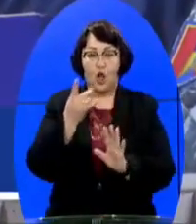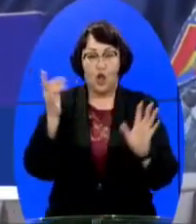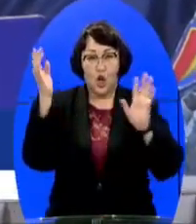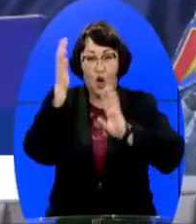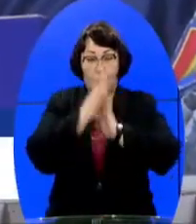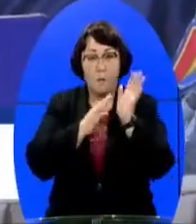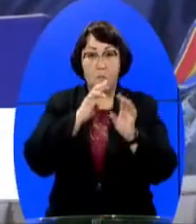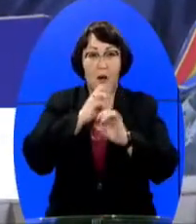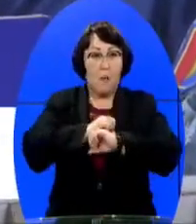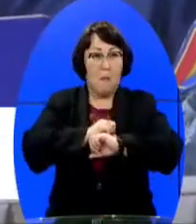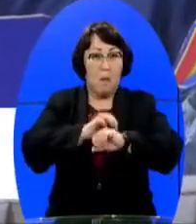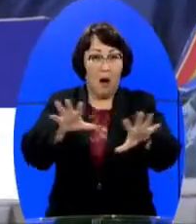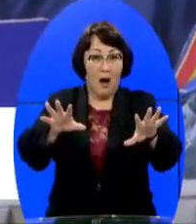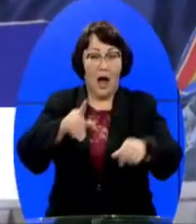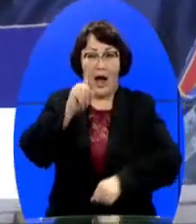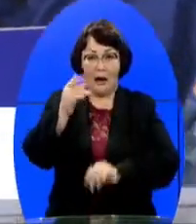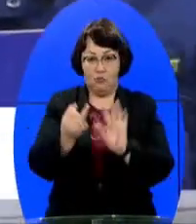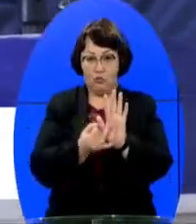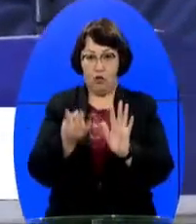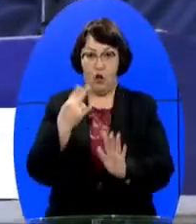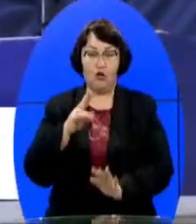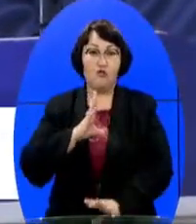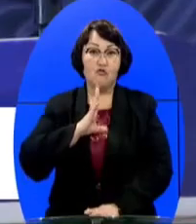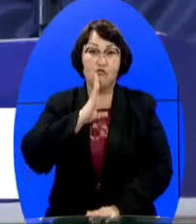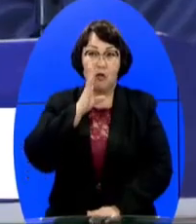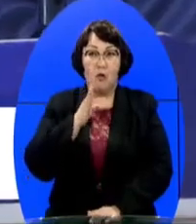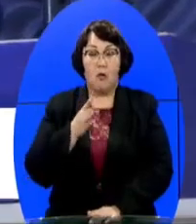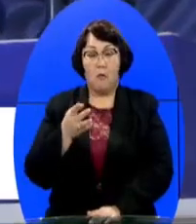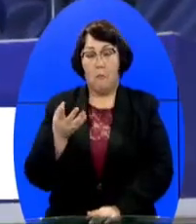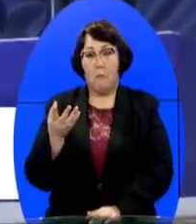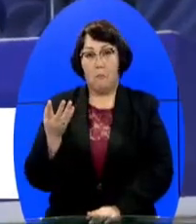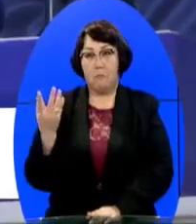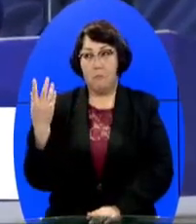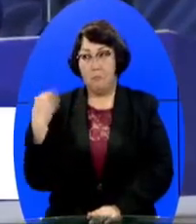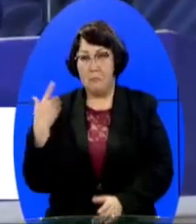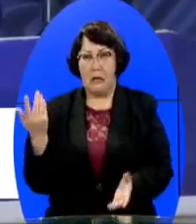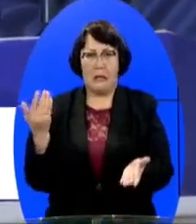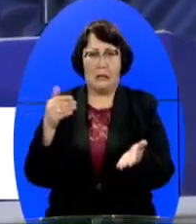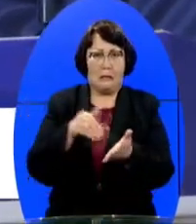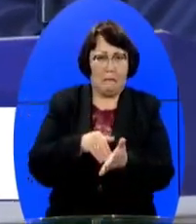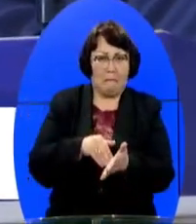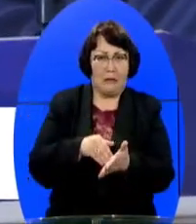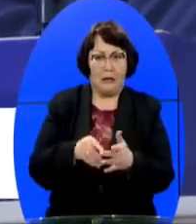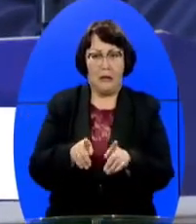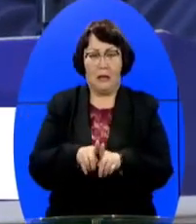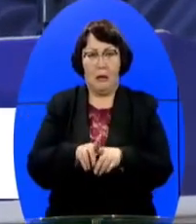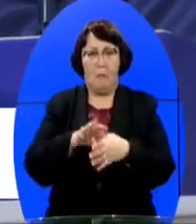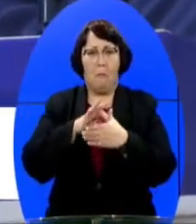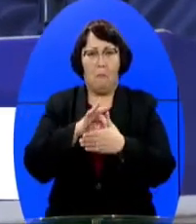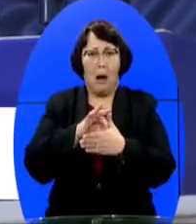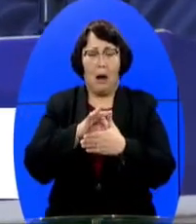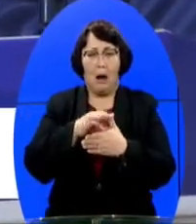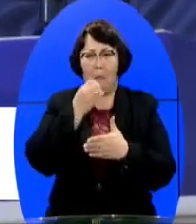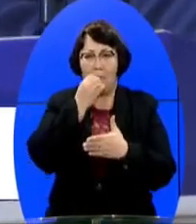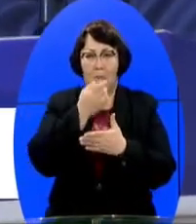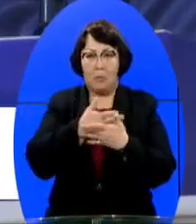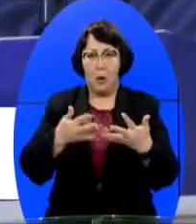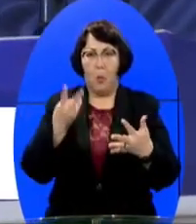байгаа. Тэгэхээр энэтэй холбогдуулаад 17-нд бол бас өмнө болж исэн үйл явдалтай адилхан одоо мах хүнсний бүтээгдэхүүний үнийн